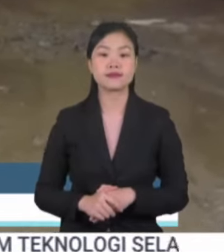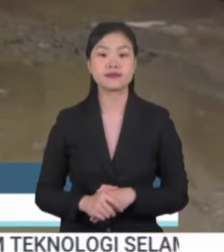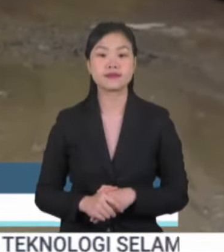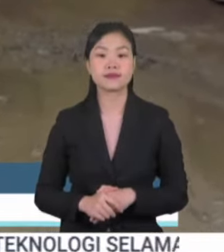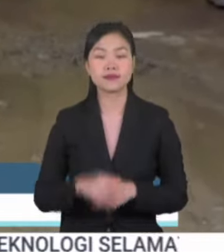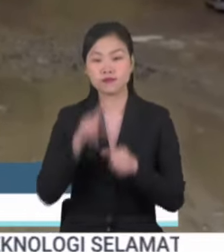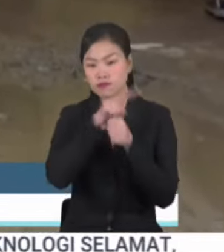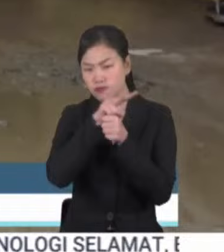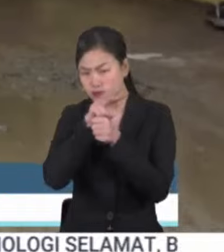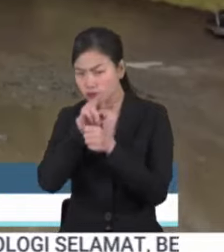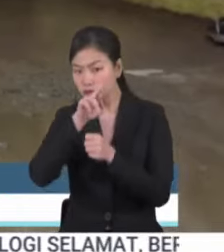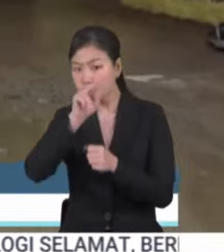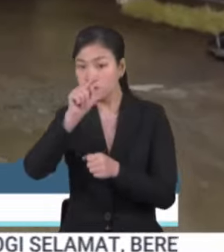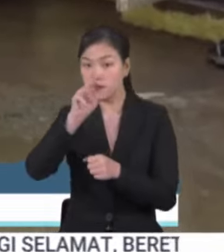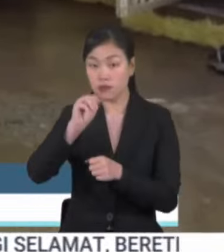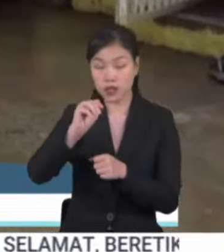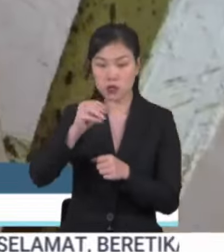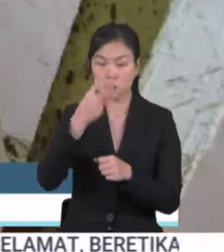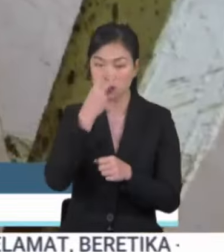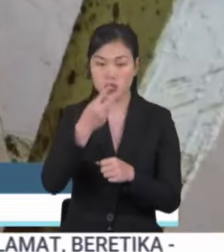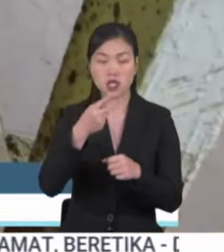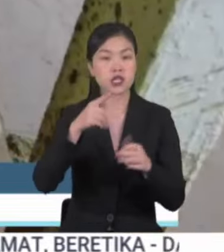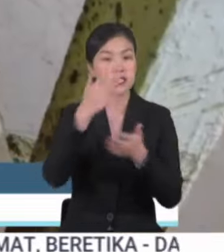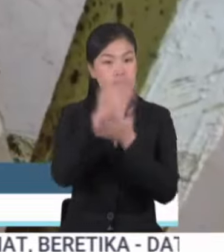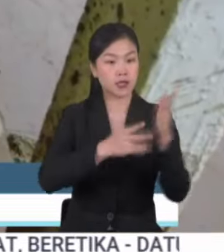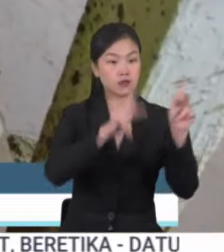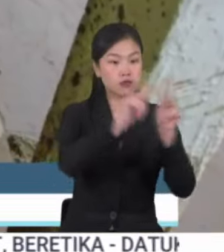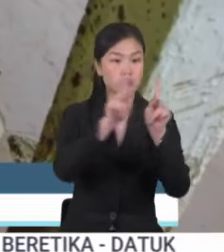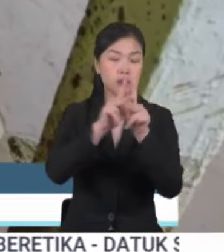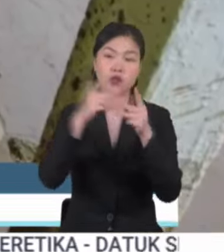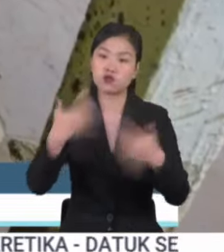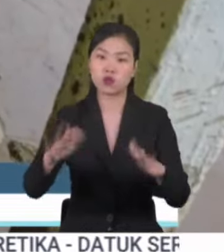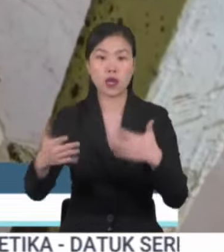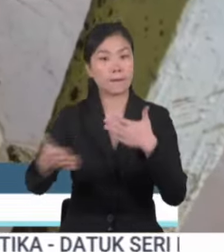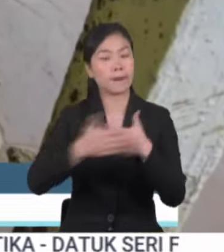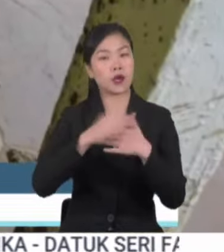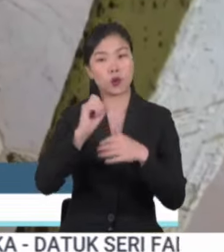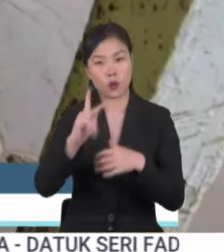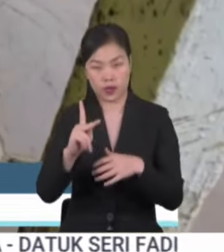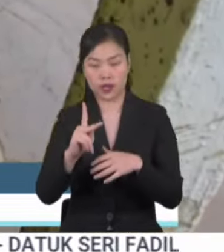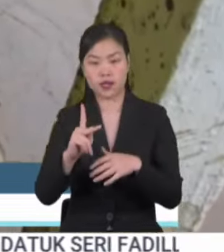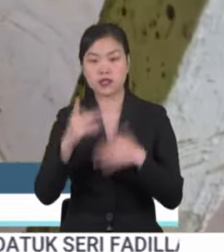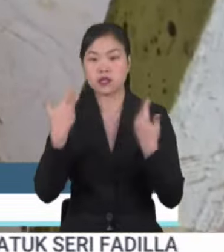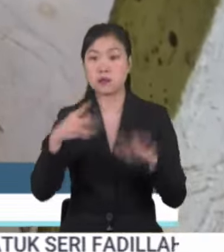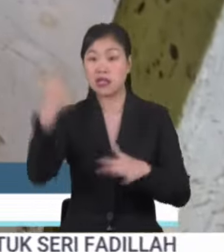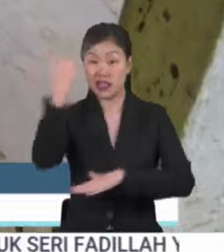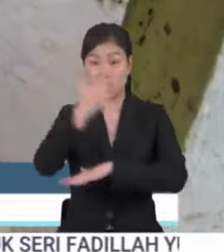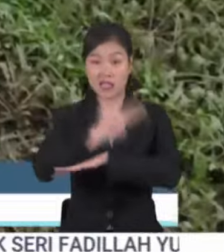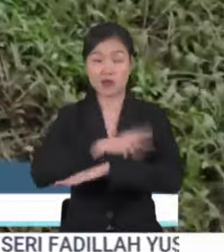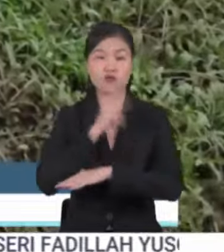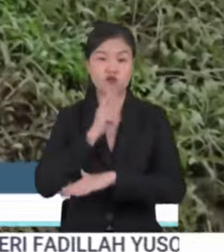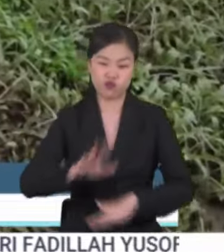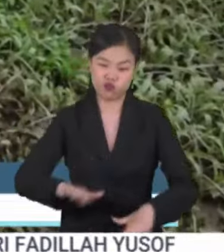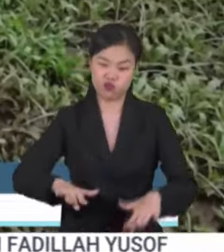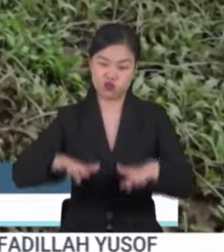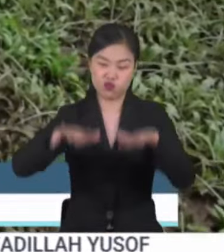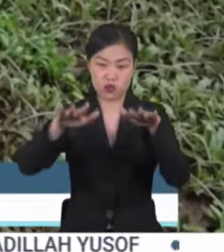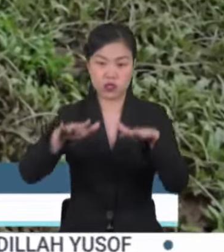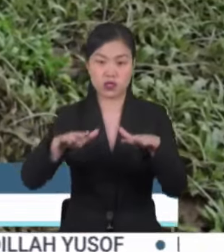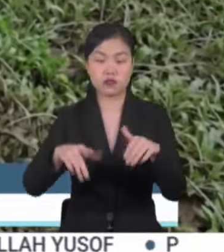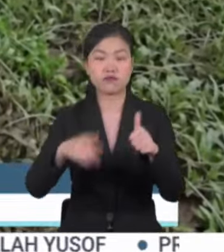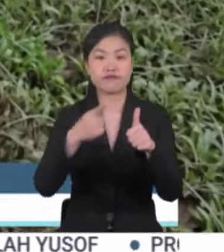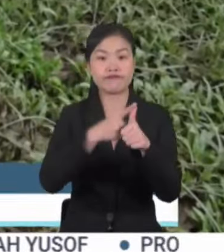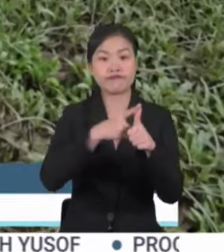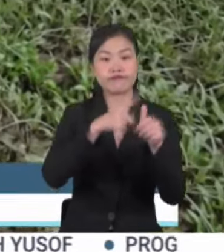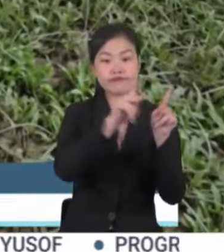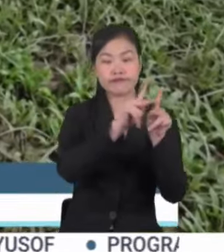Hasil tinjauan RTM mendapati beberapa kampung di sekitar Arau kembali pulih selepas 3 hari ditenggelami air. Antaranya, Kampung Titi